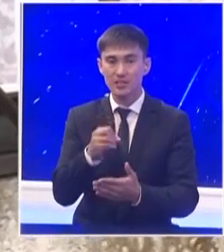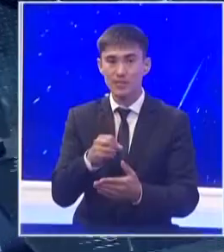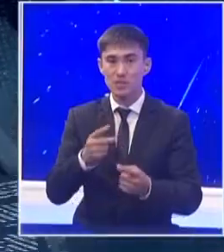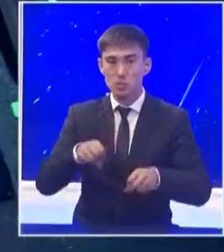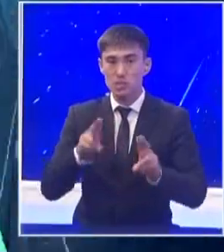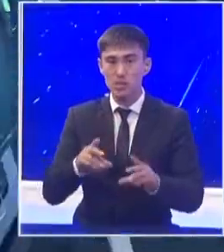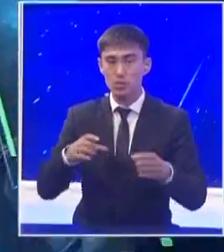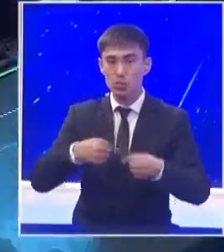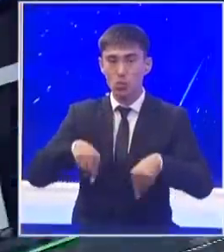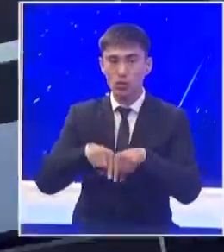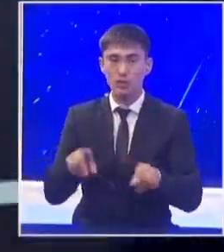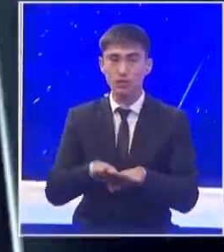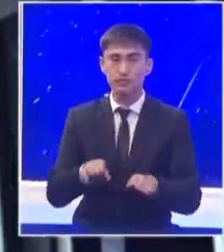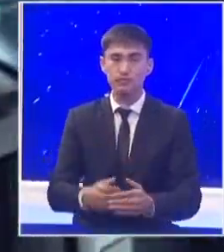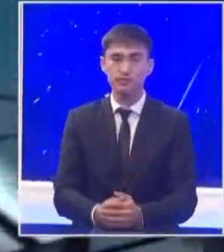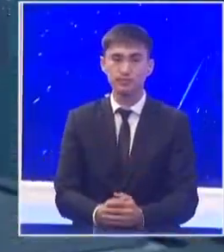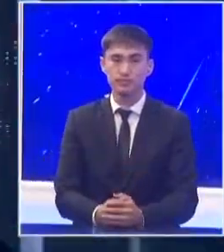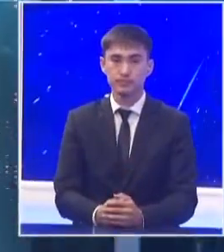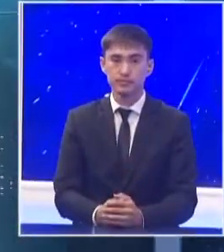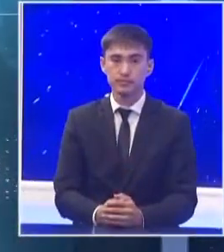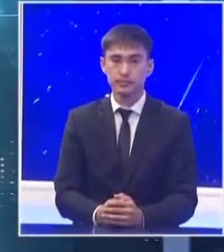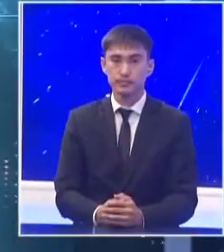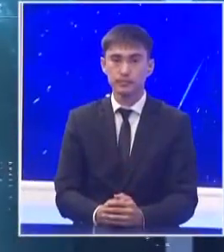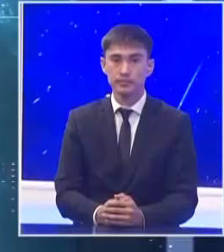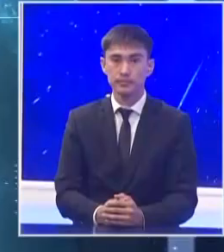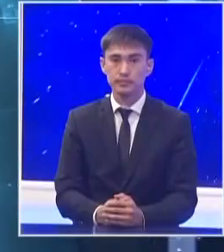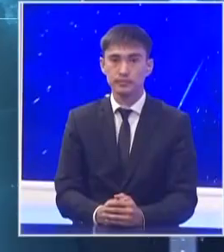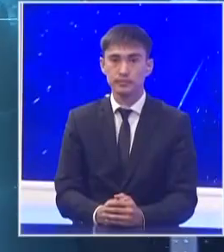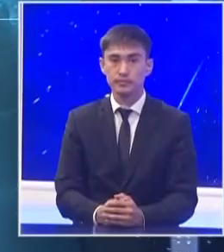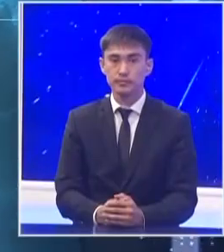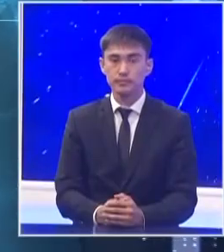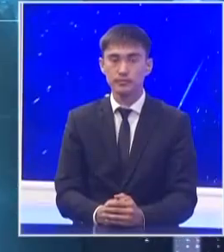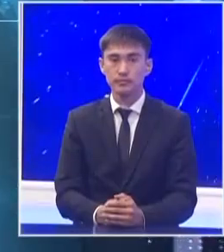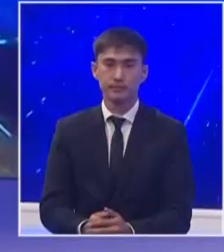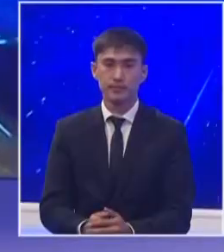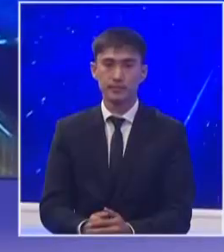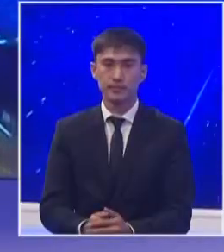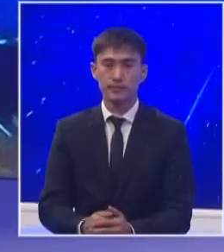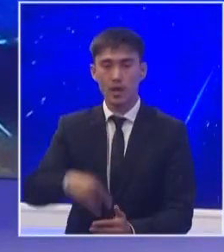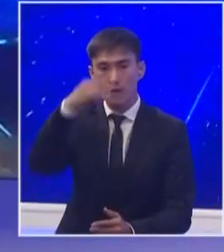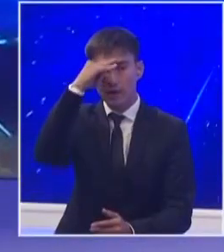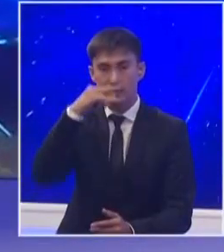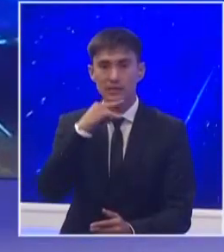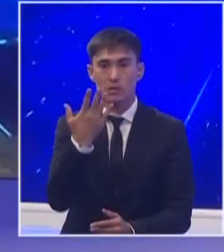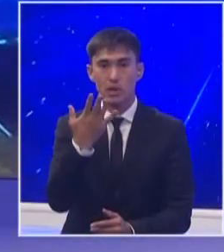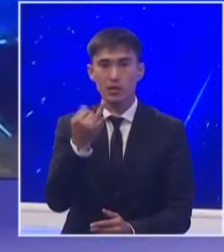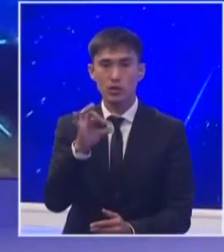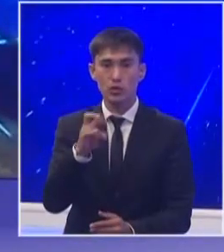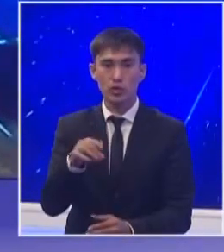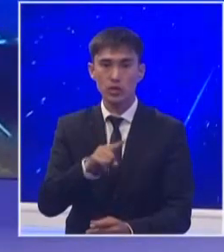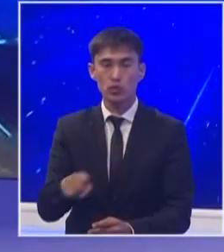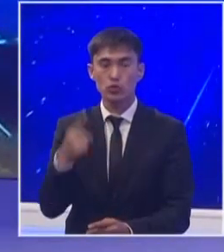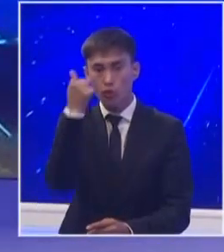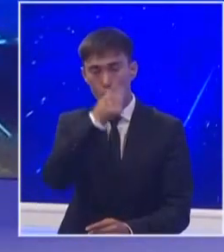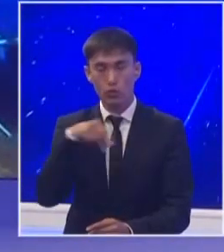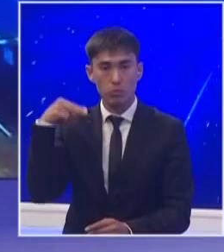органами. Светлана Кондратенко, по материалам ресурса «Казинформмедиа». В Казахстане 5 июня текущего